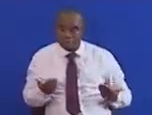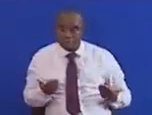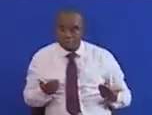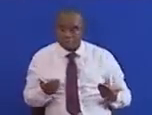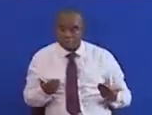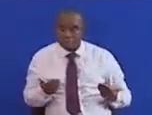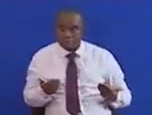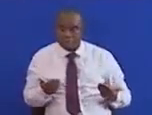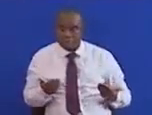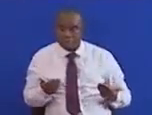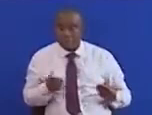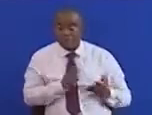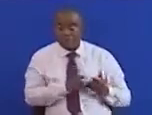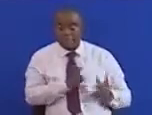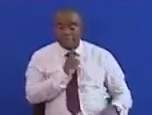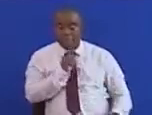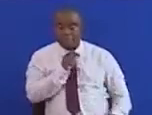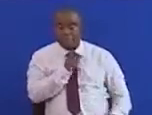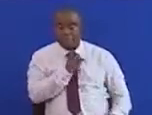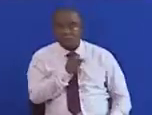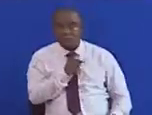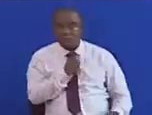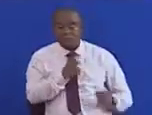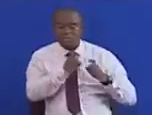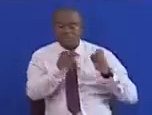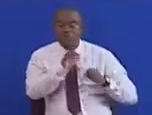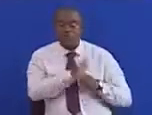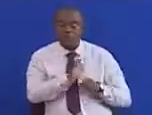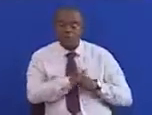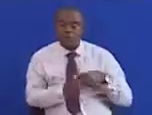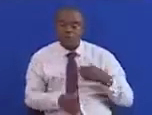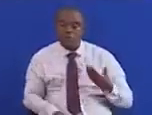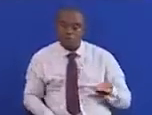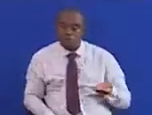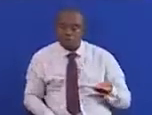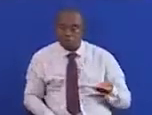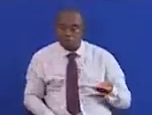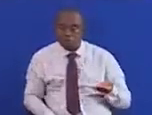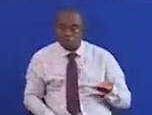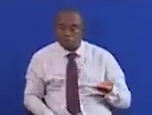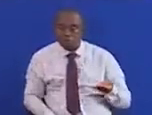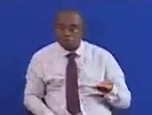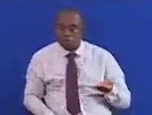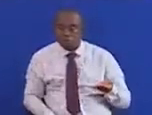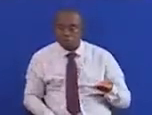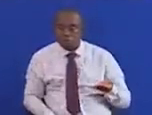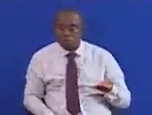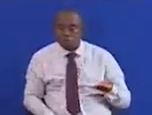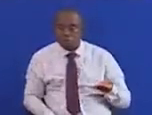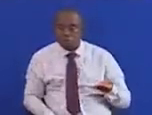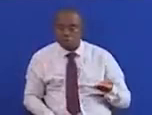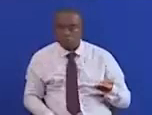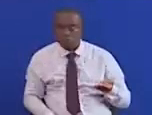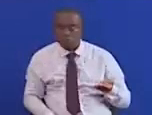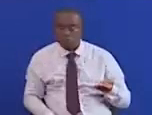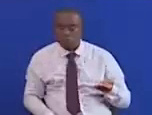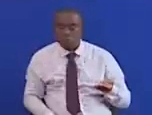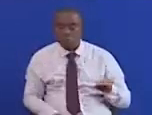Sasa, hii TAMISEMI ina mafungu mengi. Na kile kifungu chetu cha